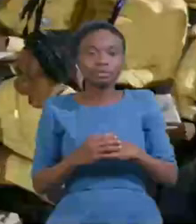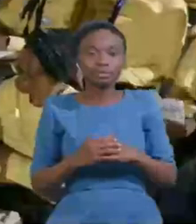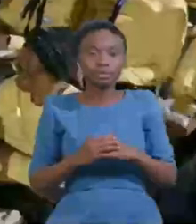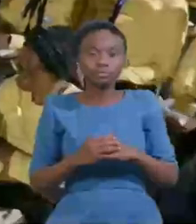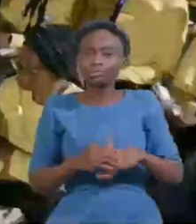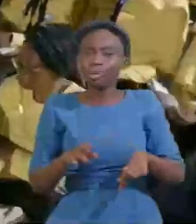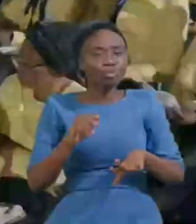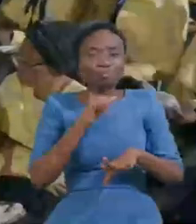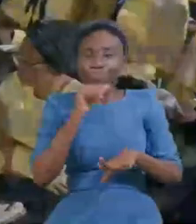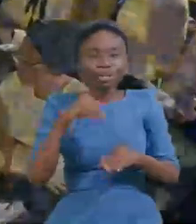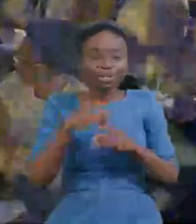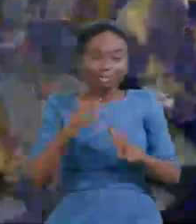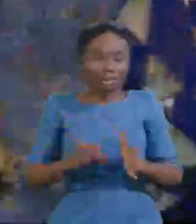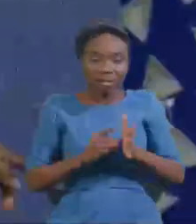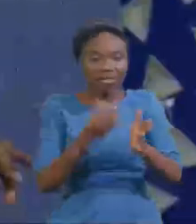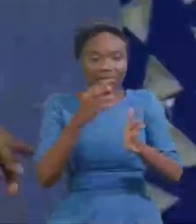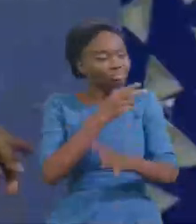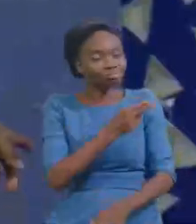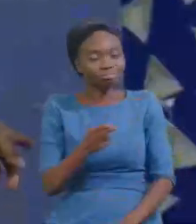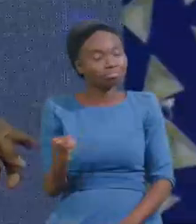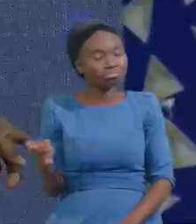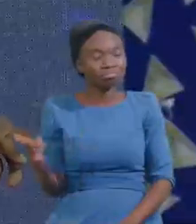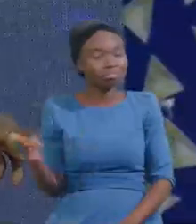dans la direction du ciel.